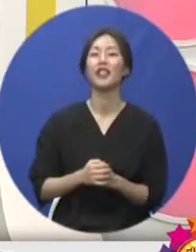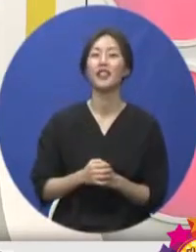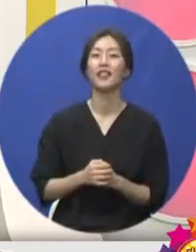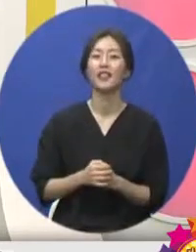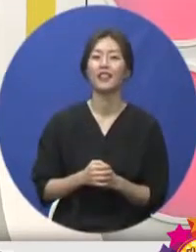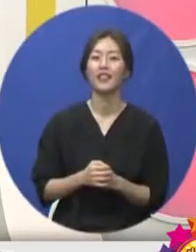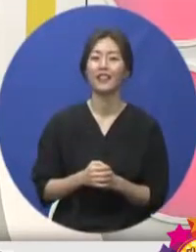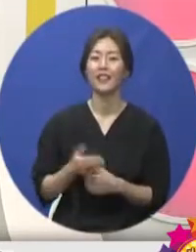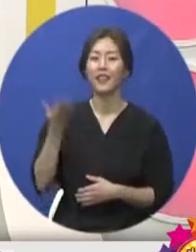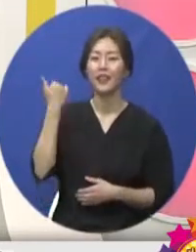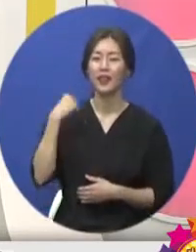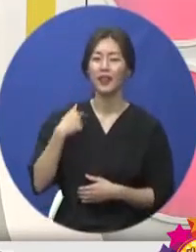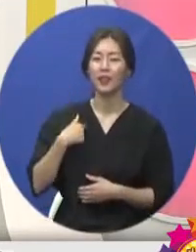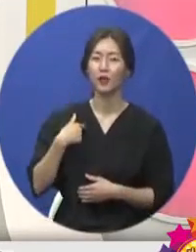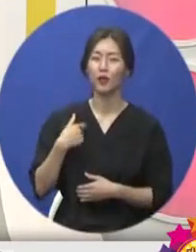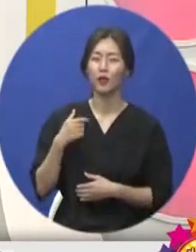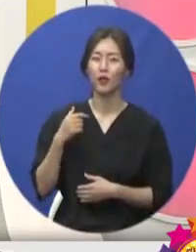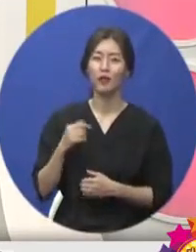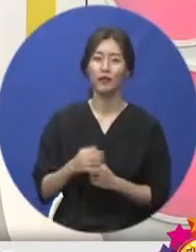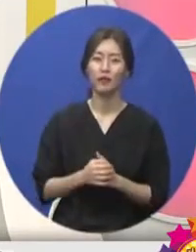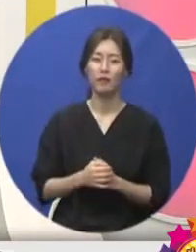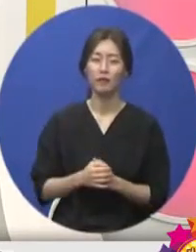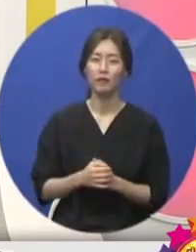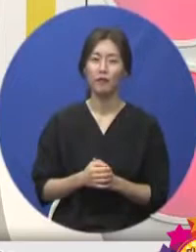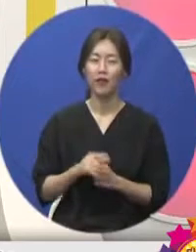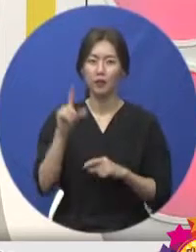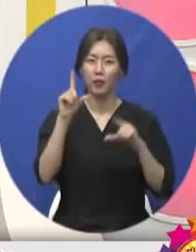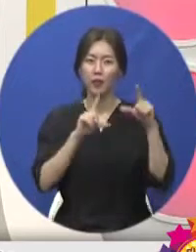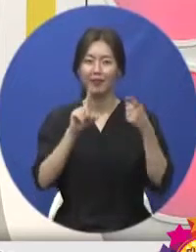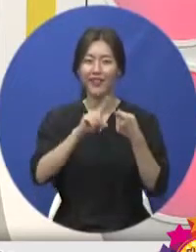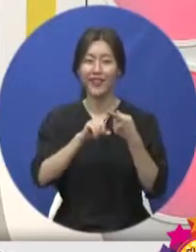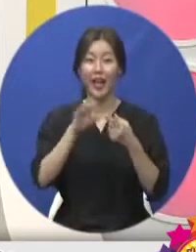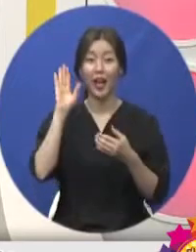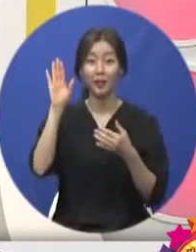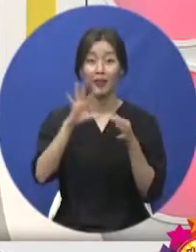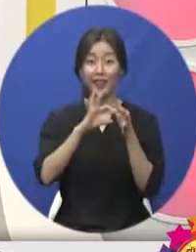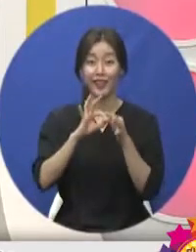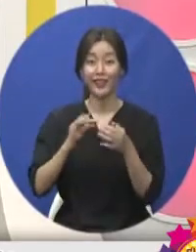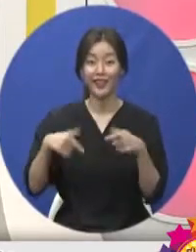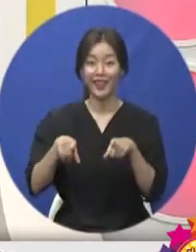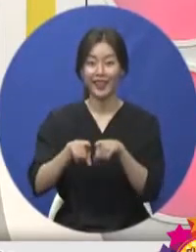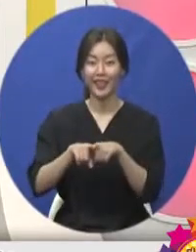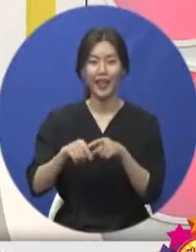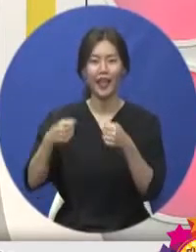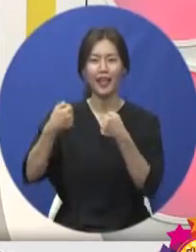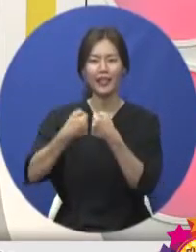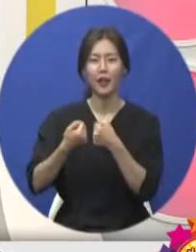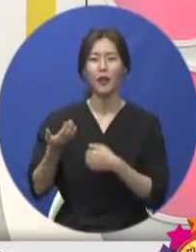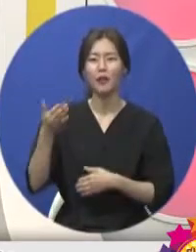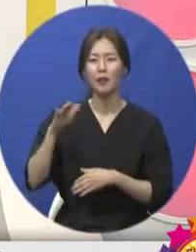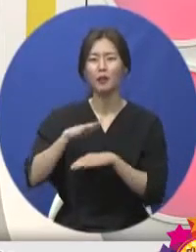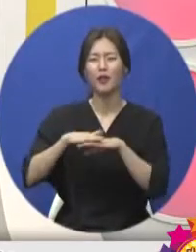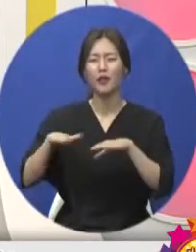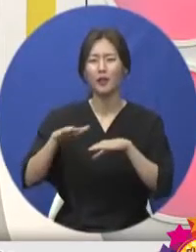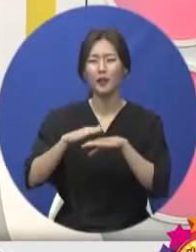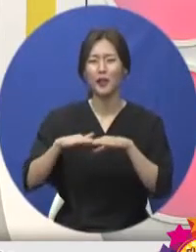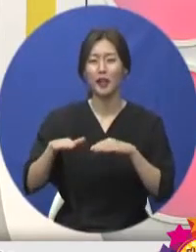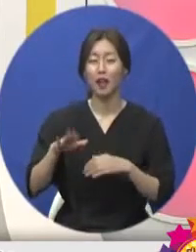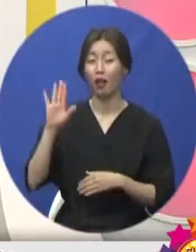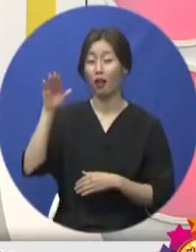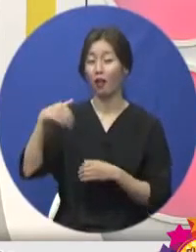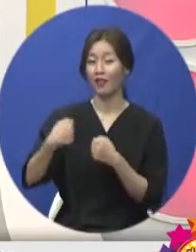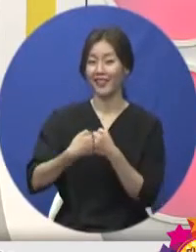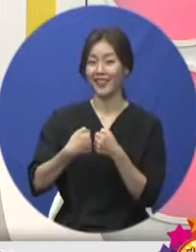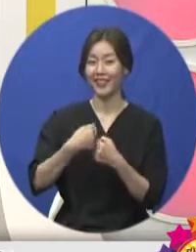부럽다고 그쵸. 했잖아요, 전에. 네. 근데 앞으로도 쭉 그렇게 지내실 거죠? 그럼요. 그 싸우더라도 금방 푸세요. 아유, 우린 싸움